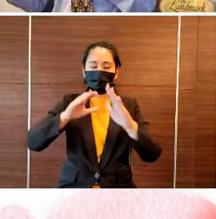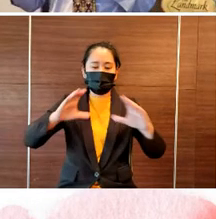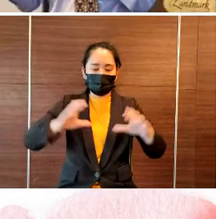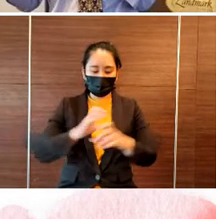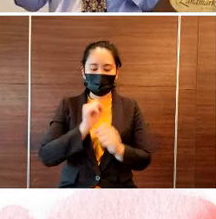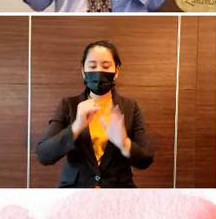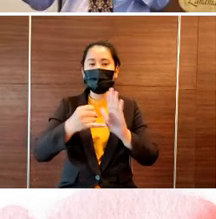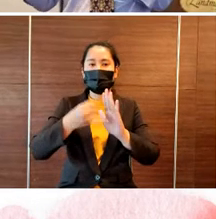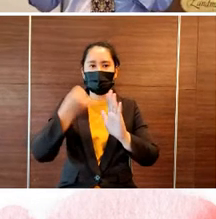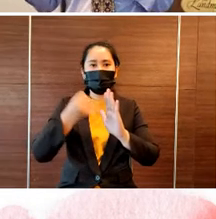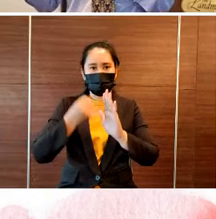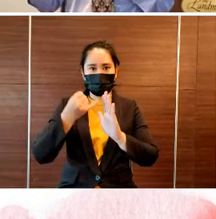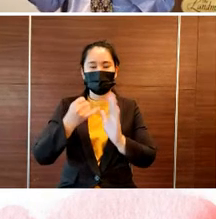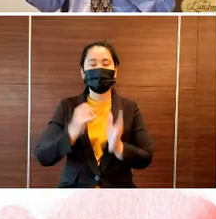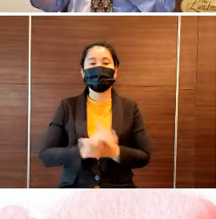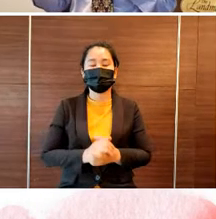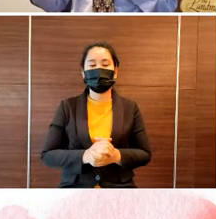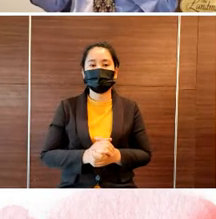จะ